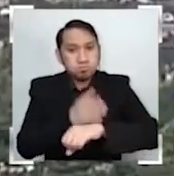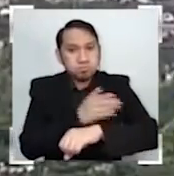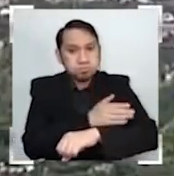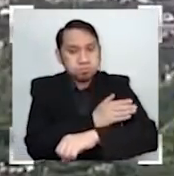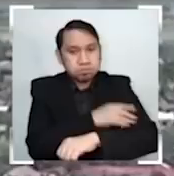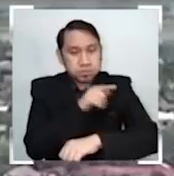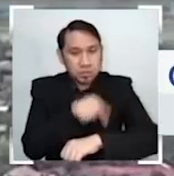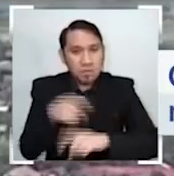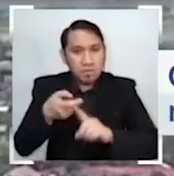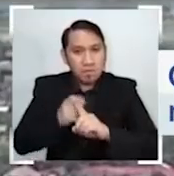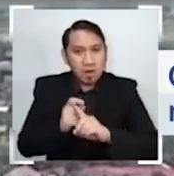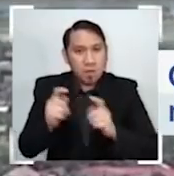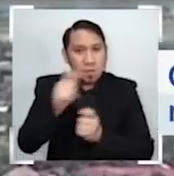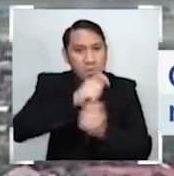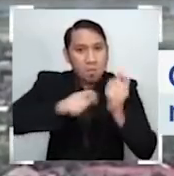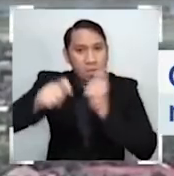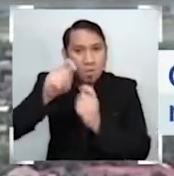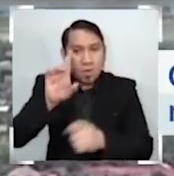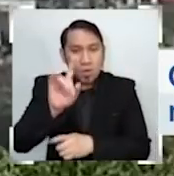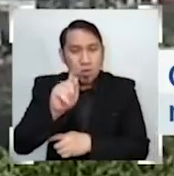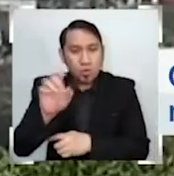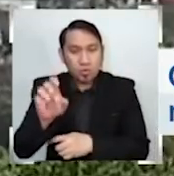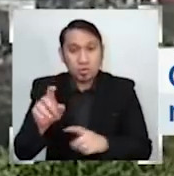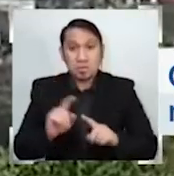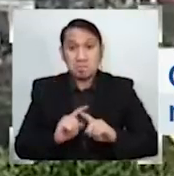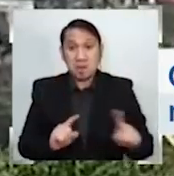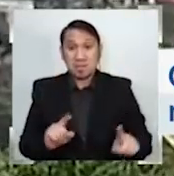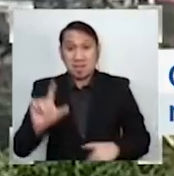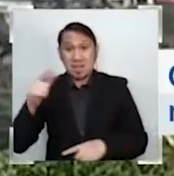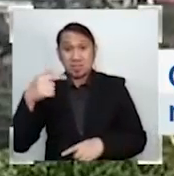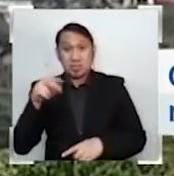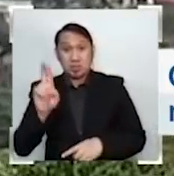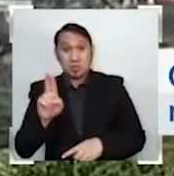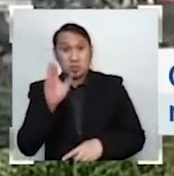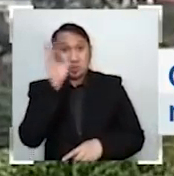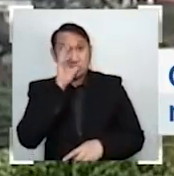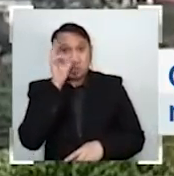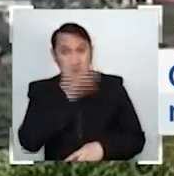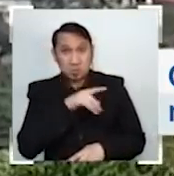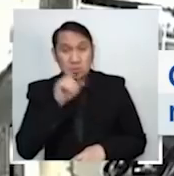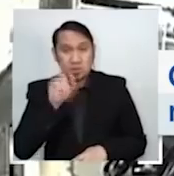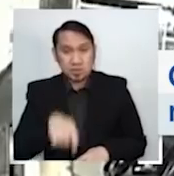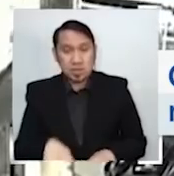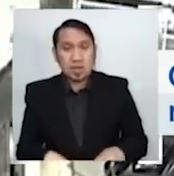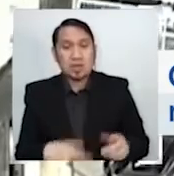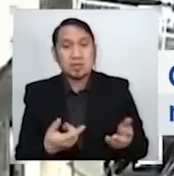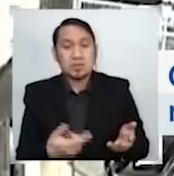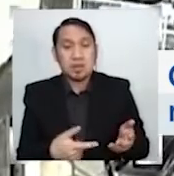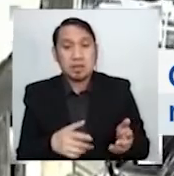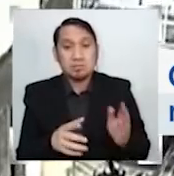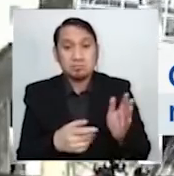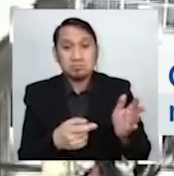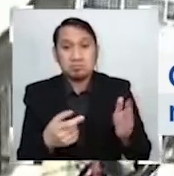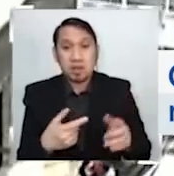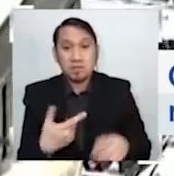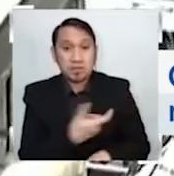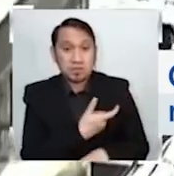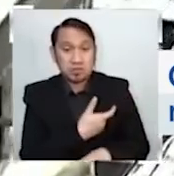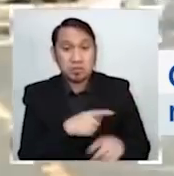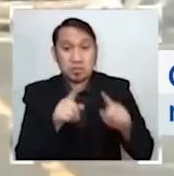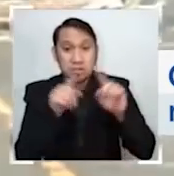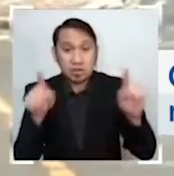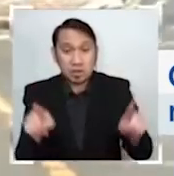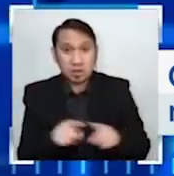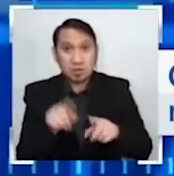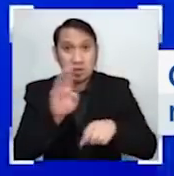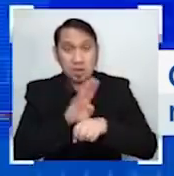raw tatalima rito ang Cebu City LGU na magpapatupad ng vaccination card requirement sa mga establishmento hanggang